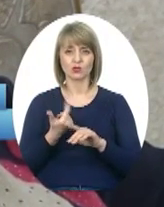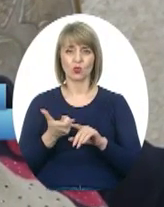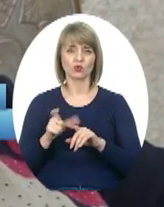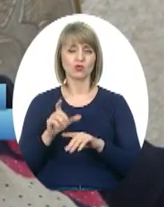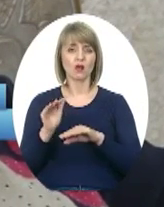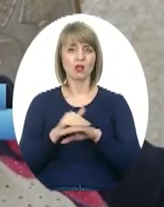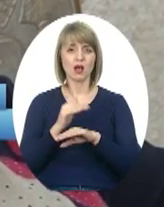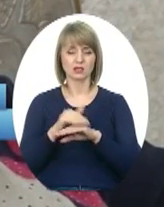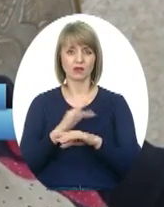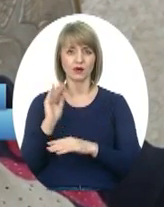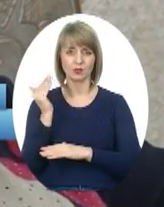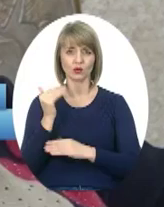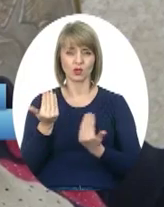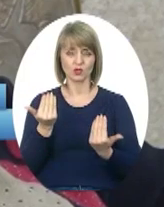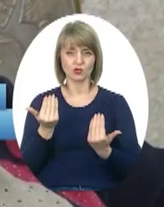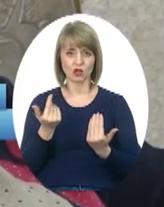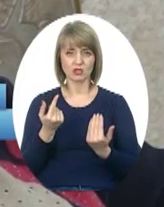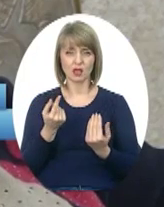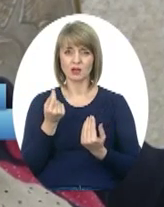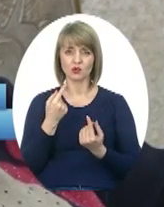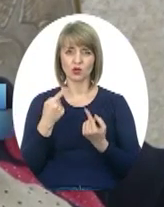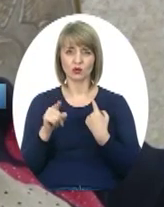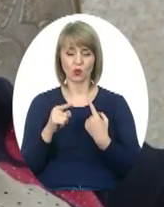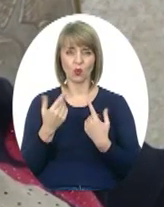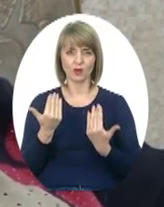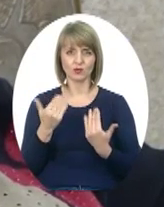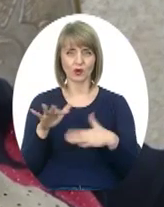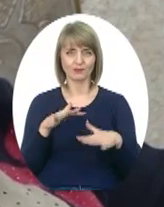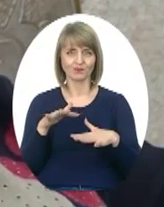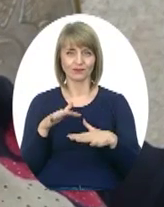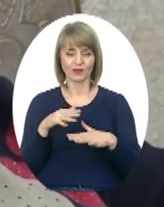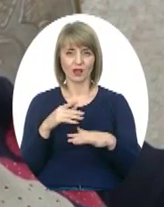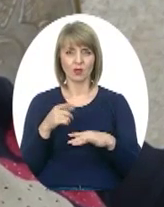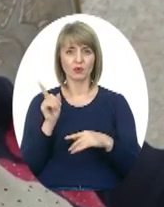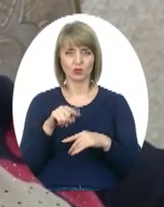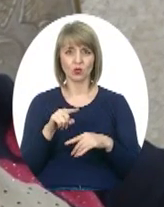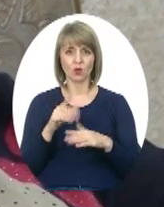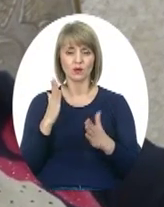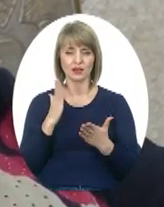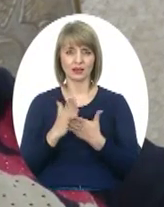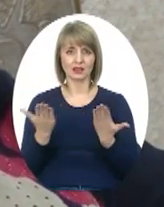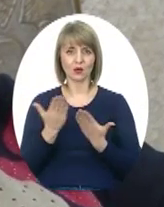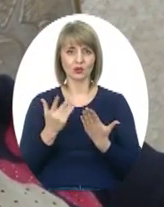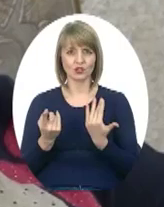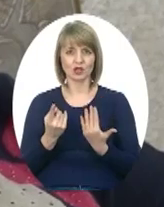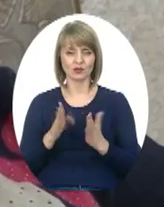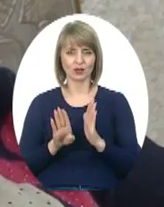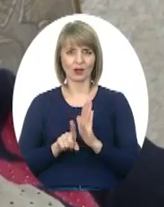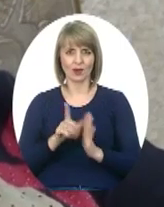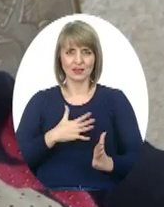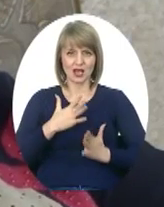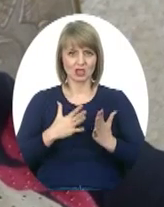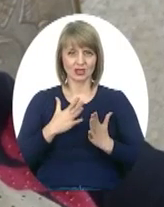ребенок. Он немножко сейчас, даже вот я же вижу, он немножко другой, он немножко растерян. При том, при всем, что есть какой-то в нем вот это сейчас